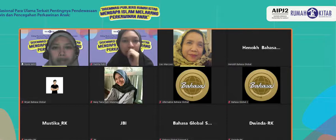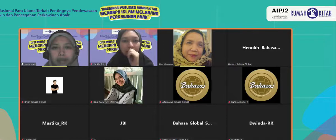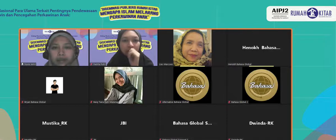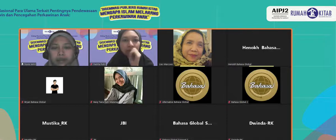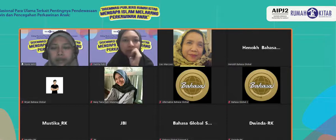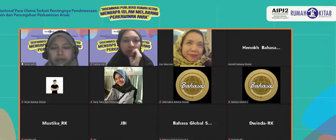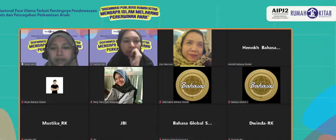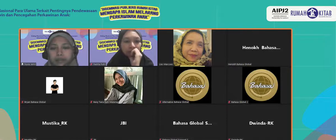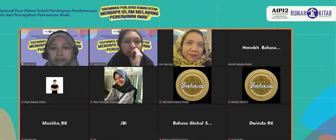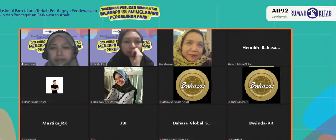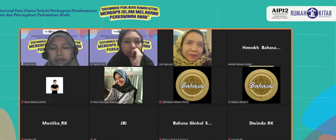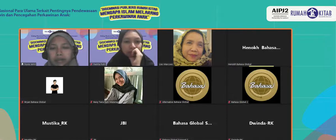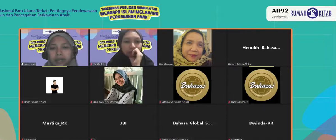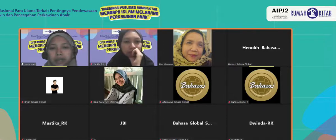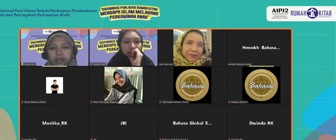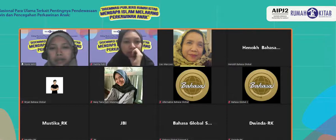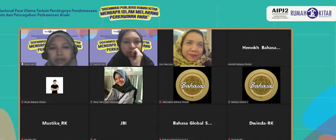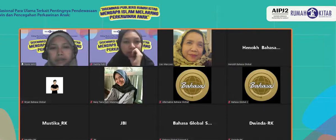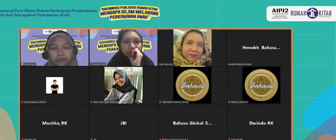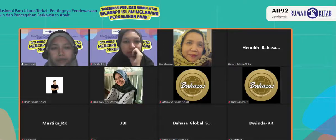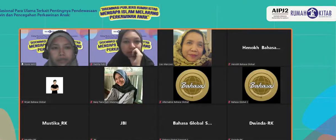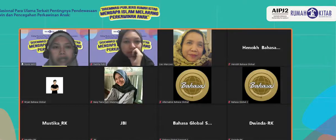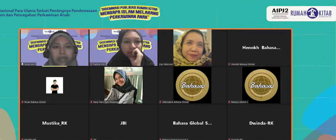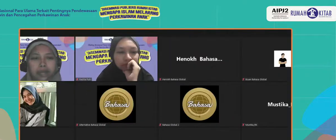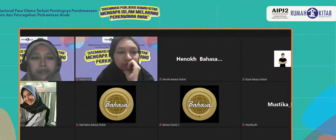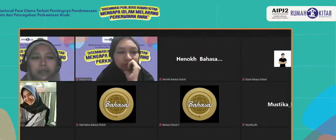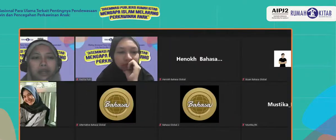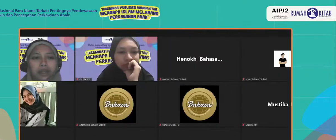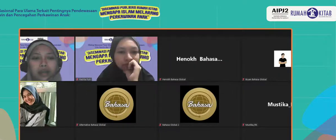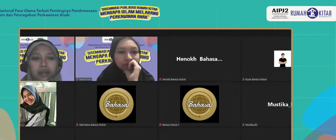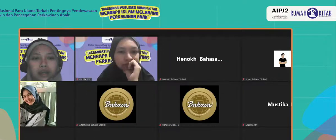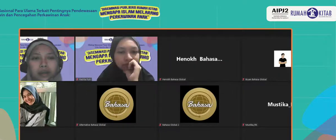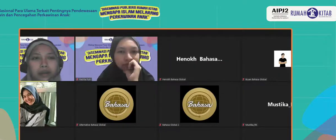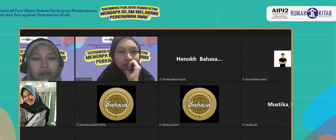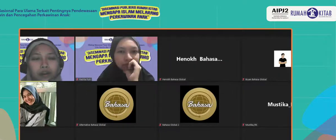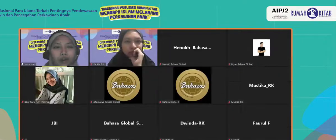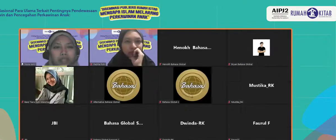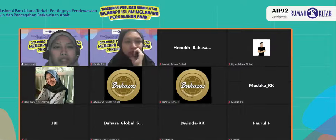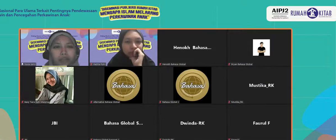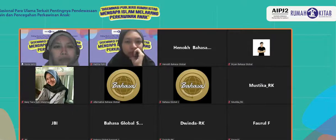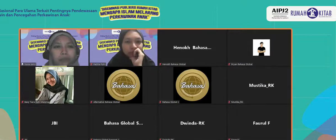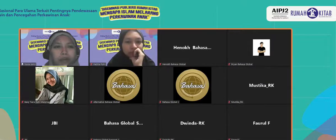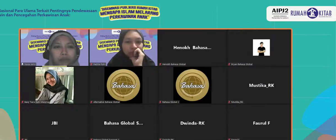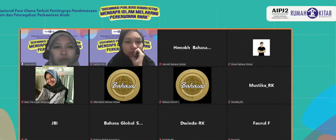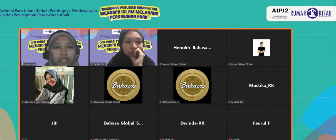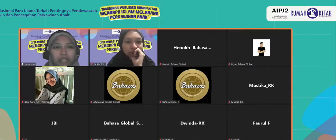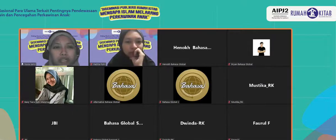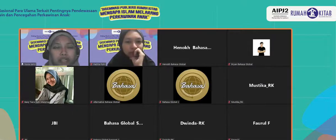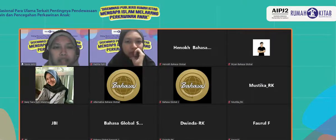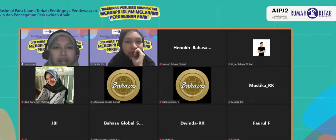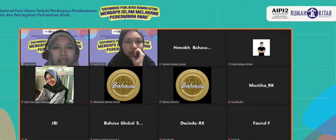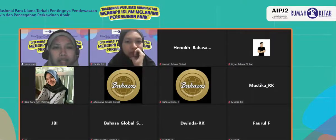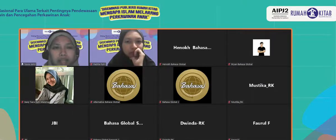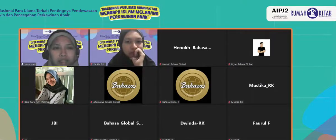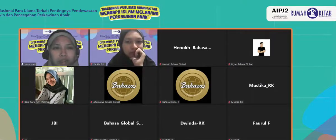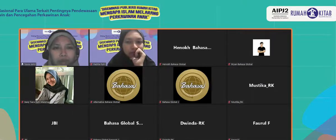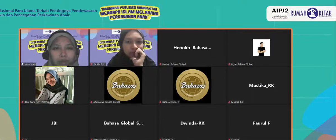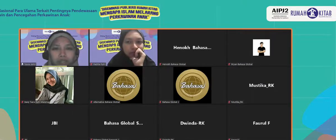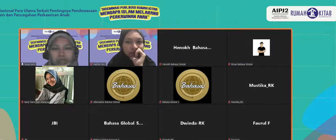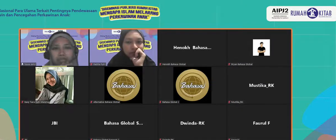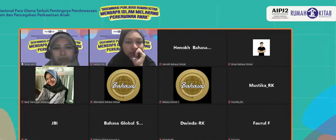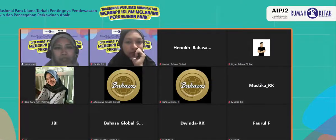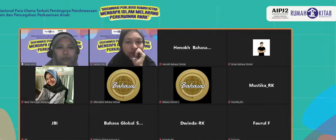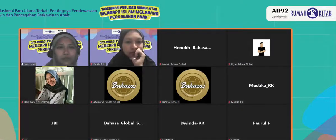you semuanya. Ya. Bye. Waalaikumsalam. Oh iya, tadi lupa. Mungkin nanti di akhir